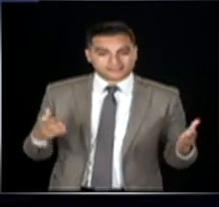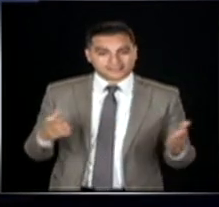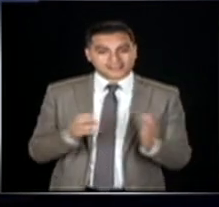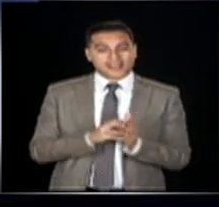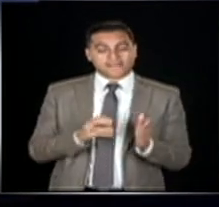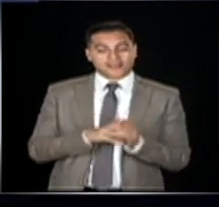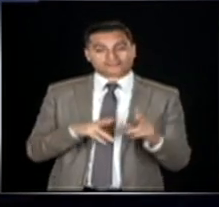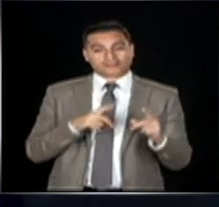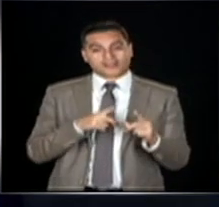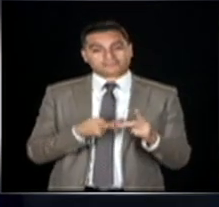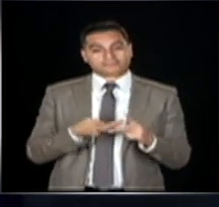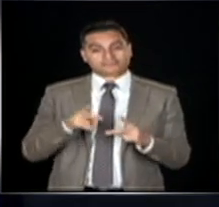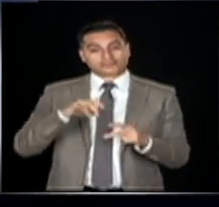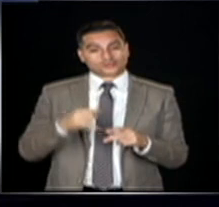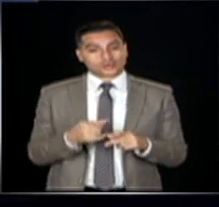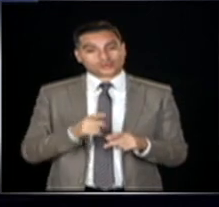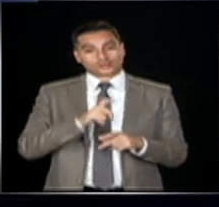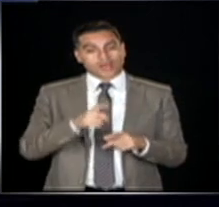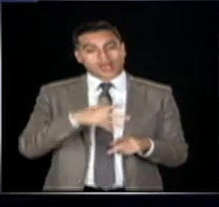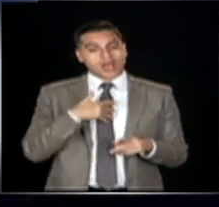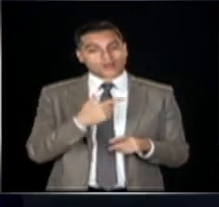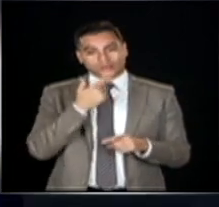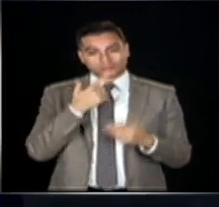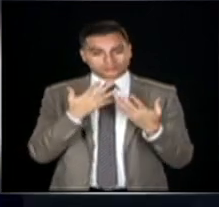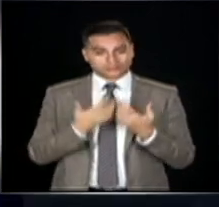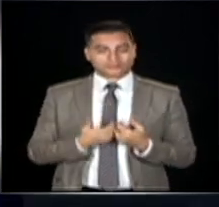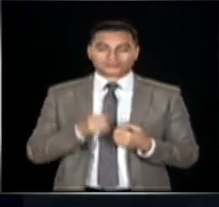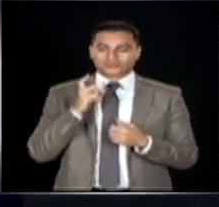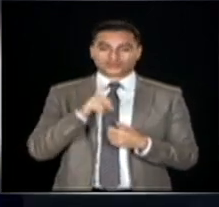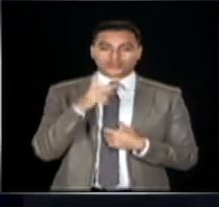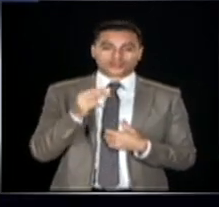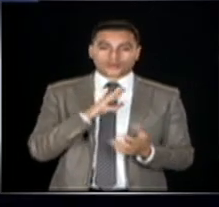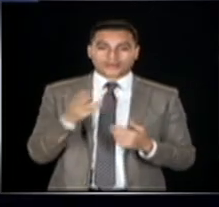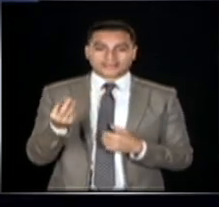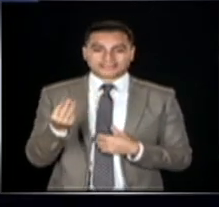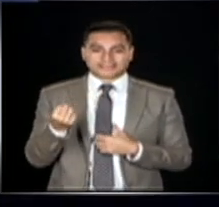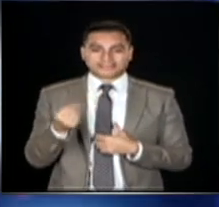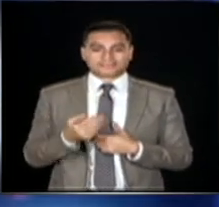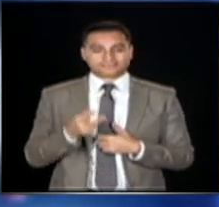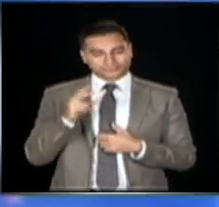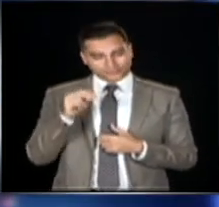بجد. تعبوا تتسألوا فيه؟ قدرات. قدرات زينية. سؤال بعشرين نقطة ولا بتلات نقطة؟